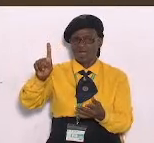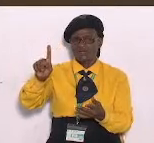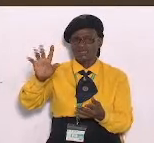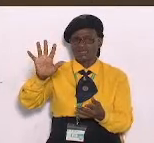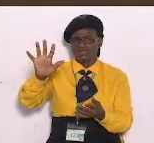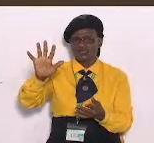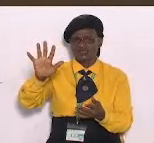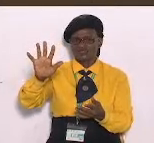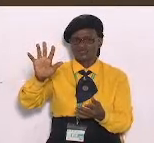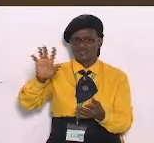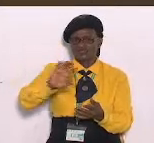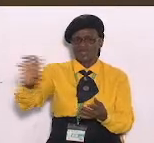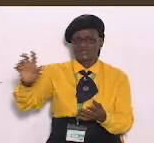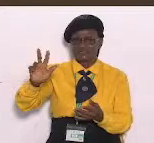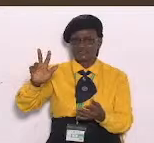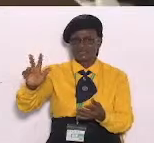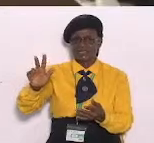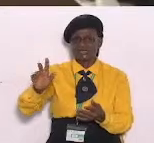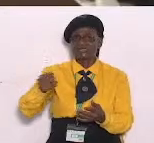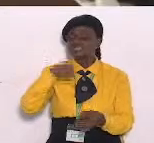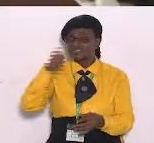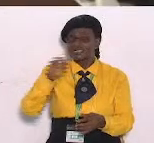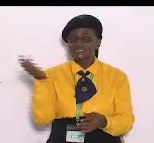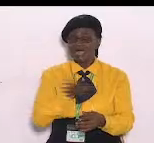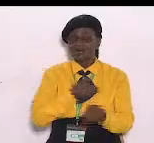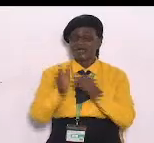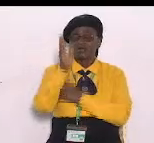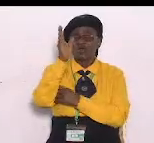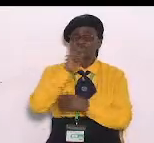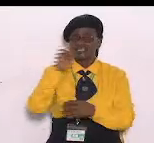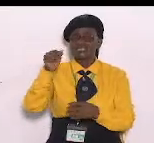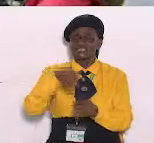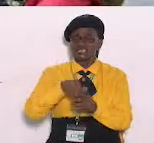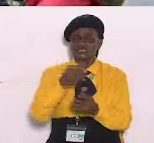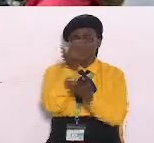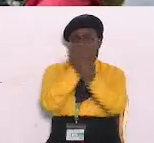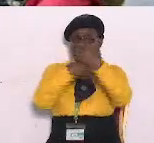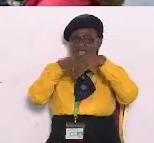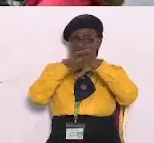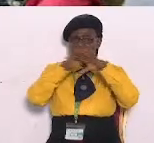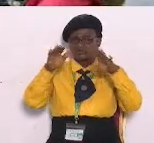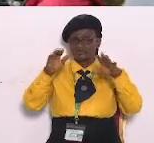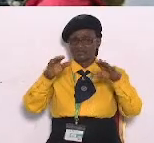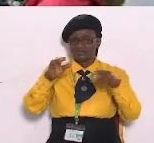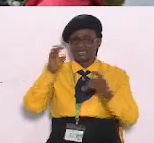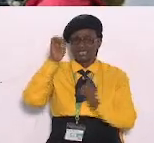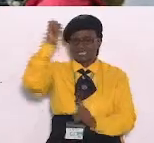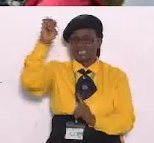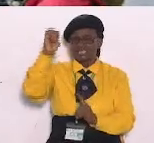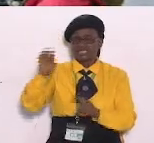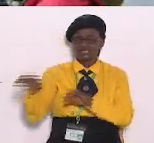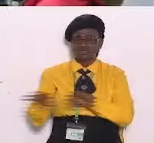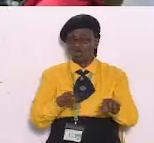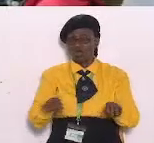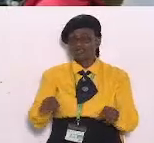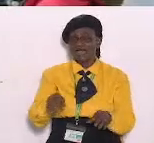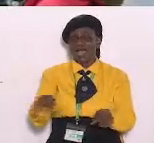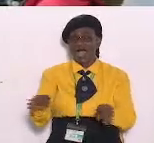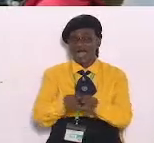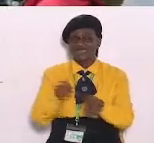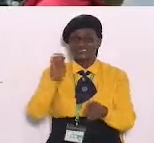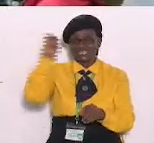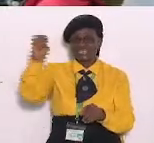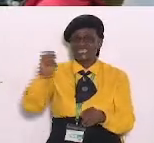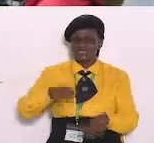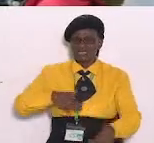verset 3 dit notre Dieu est dans les cieux il fait